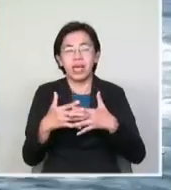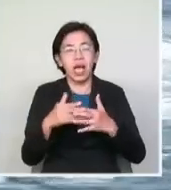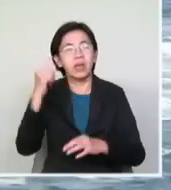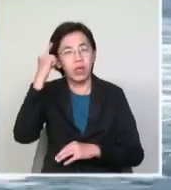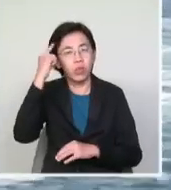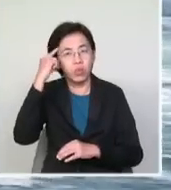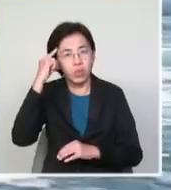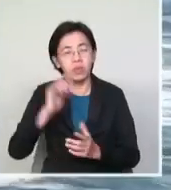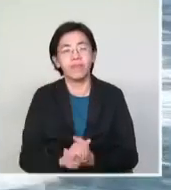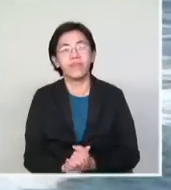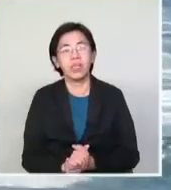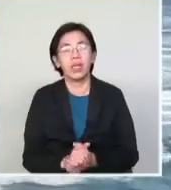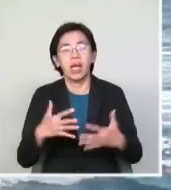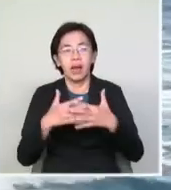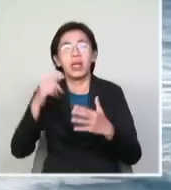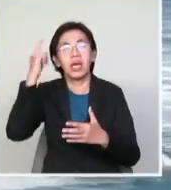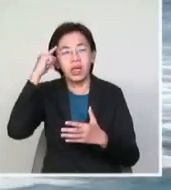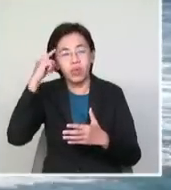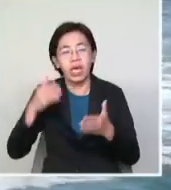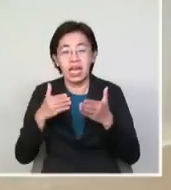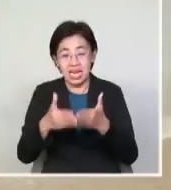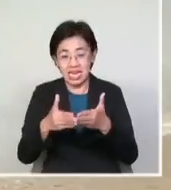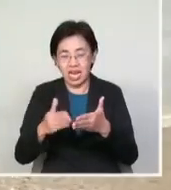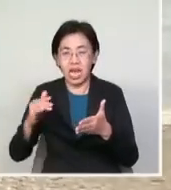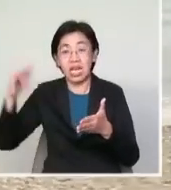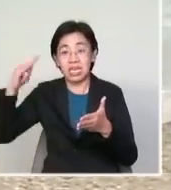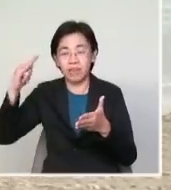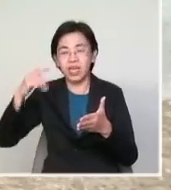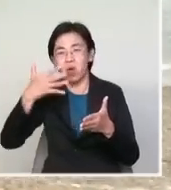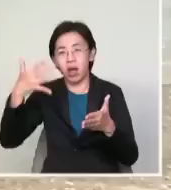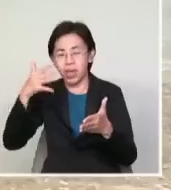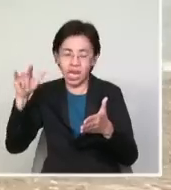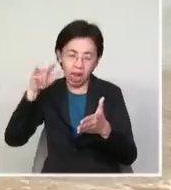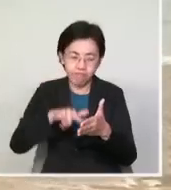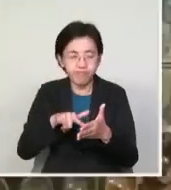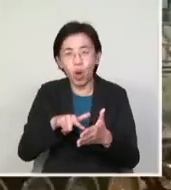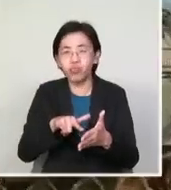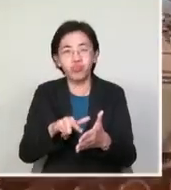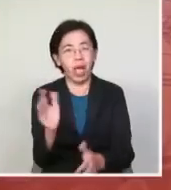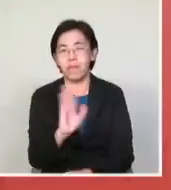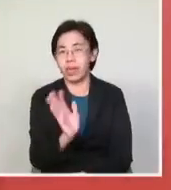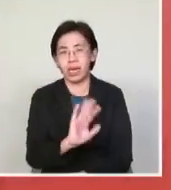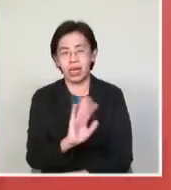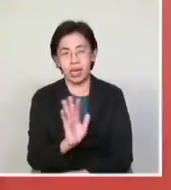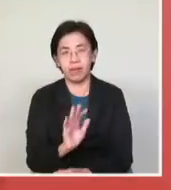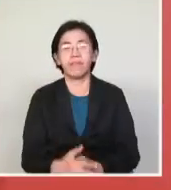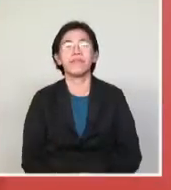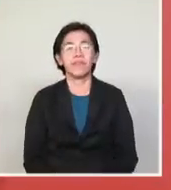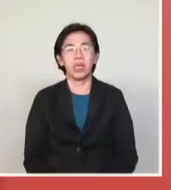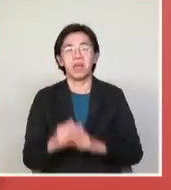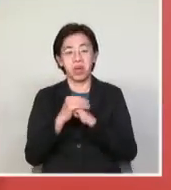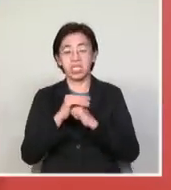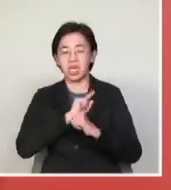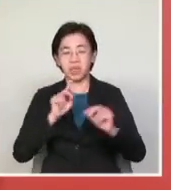ว่าแม้กระทั่งเรือบรรทุกเครื่องบินของสหรัฐก็ไม่สามารถที่จะเข้ามาแสดงแสนยานุภาพในน่านน้ำที่จี